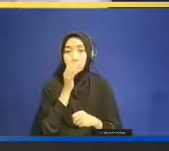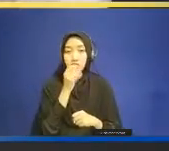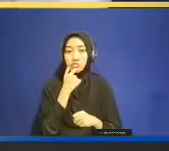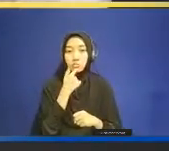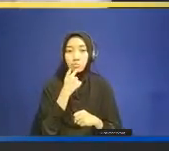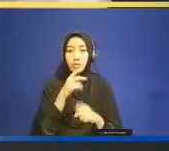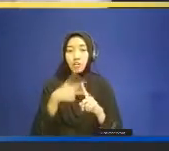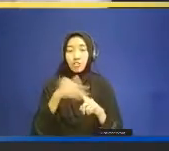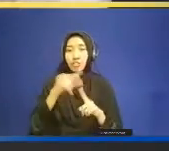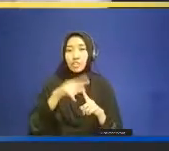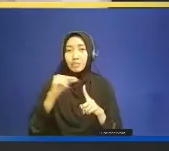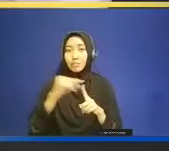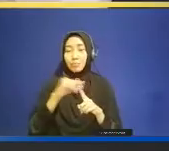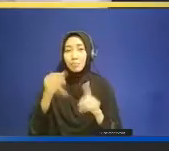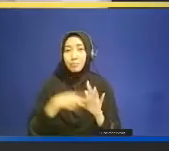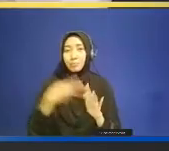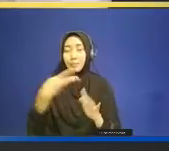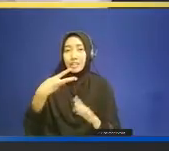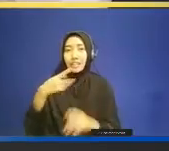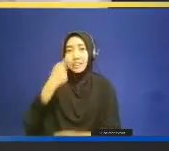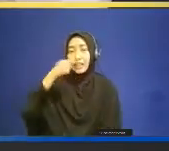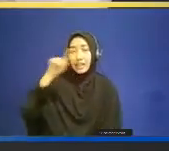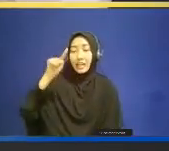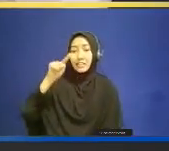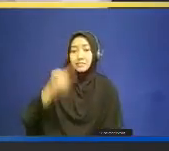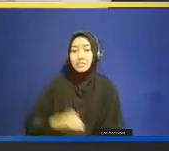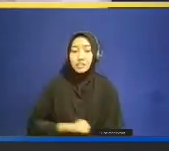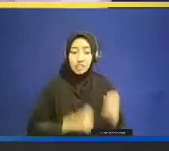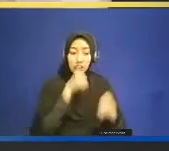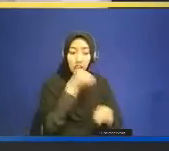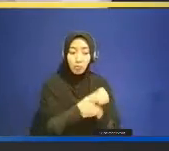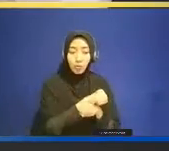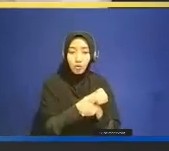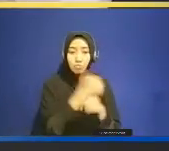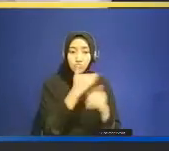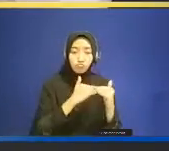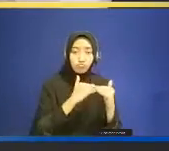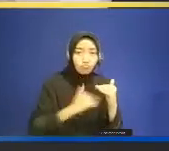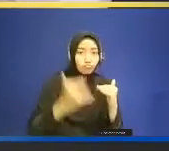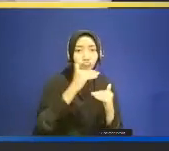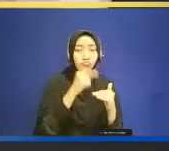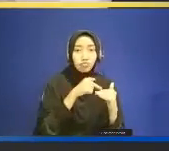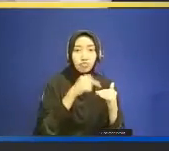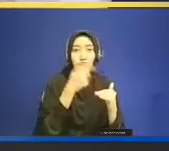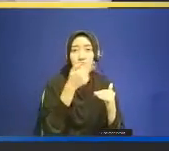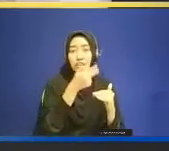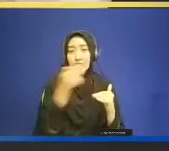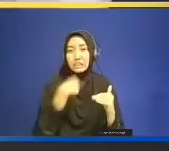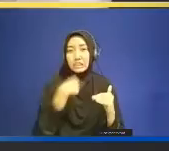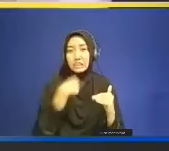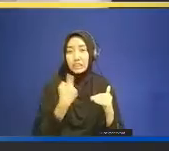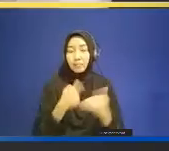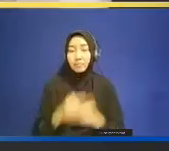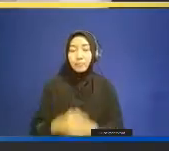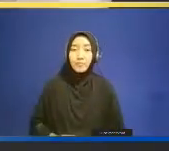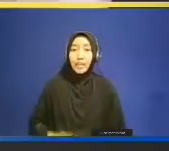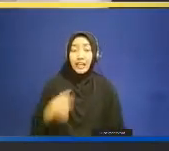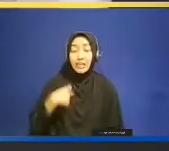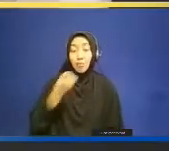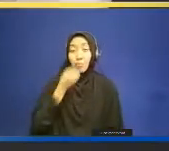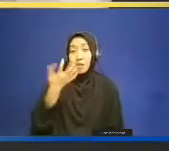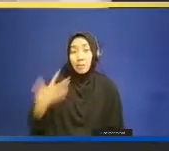hanya Filipina dan Thailand restitusi ngaplo dan macam-macam itu di atas kita jadi yang saya mau bilang adalah